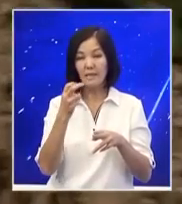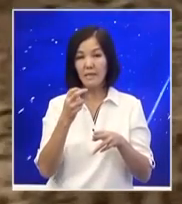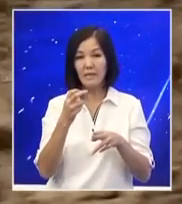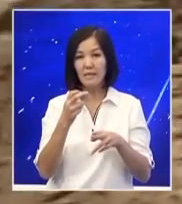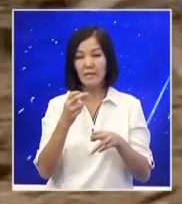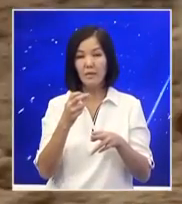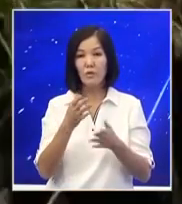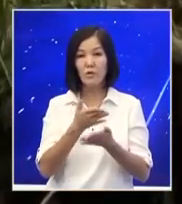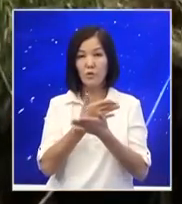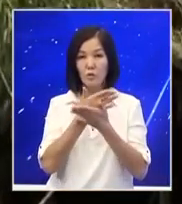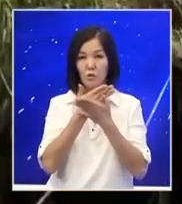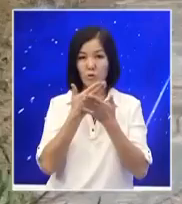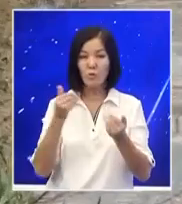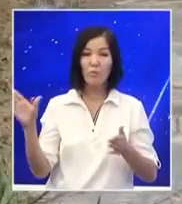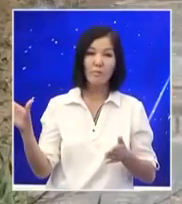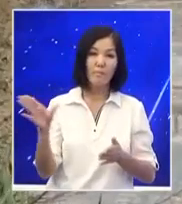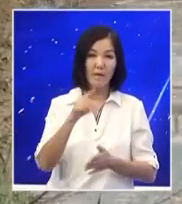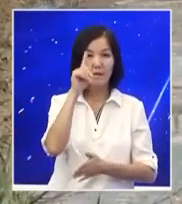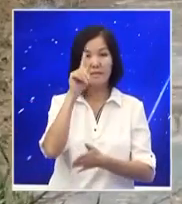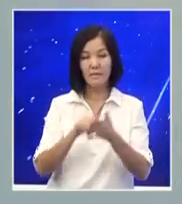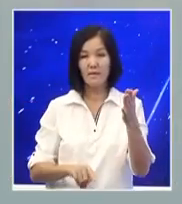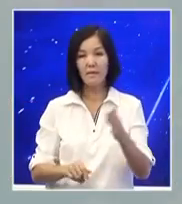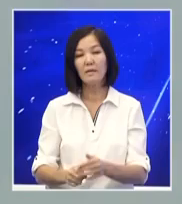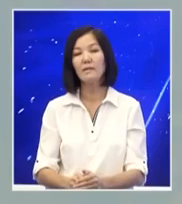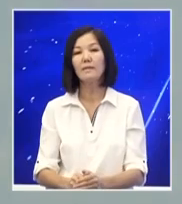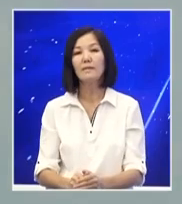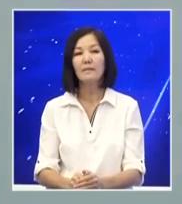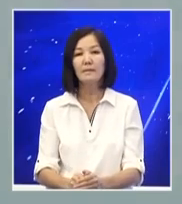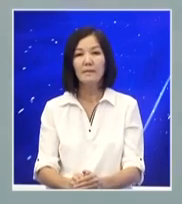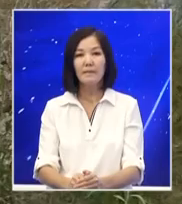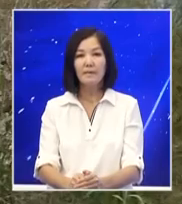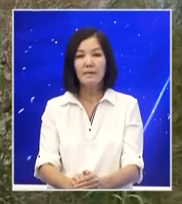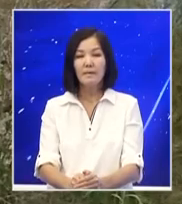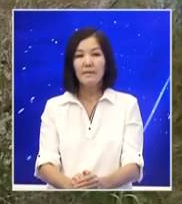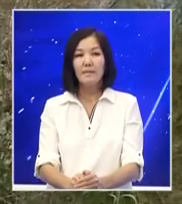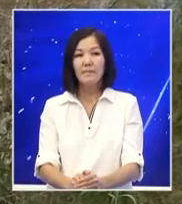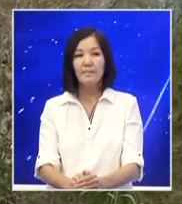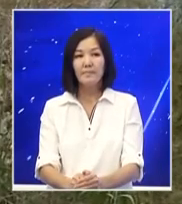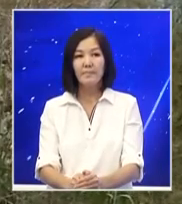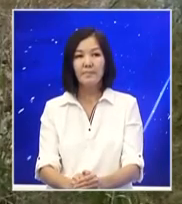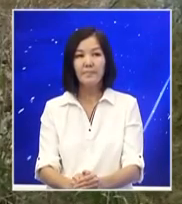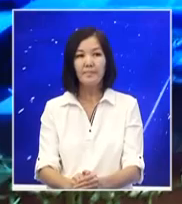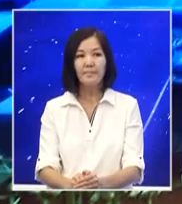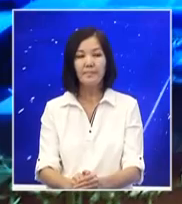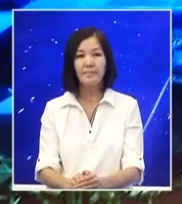естің жоғалатына барлығы да сенімді. Роза Дүйсебаева, Нұржан Мұқанов, Жетісу телеарнасы.